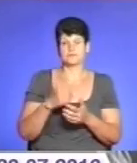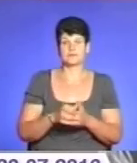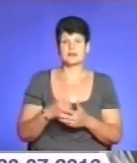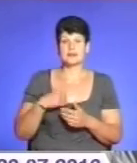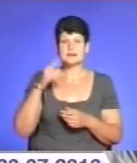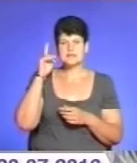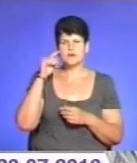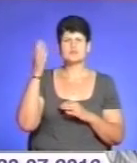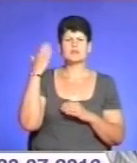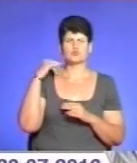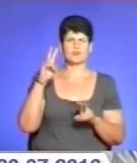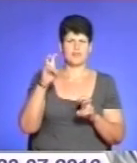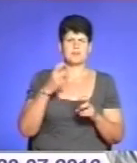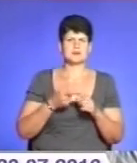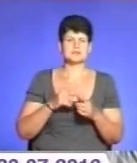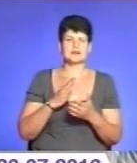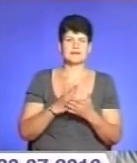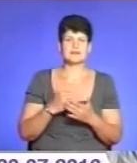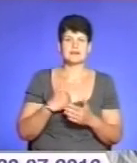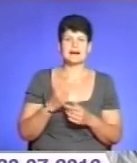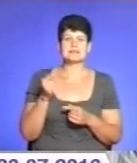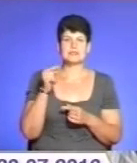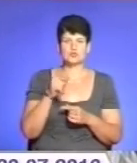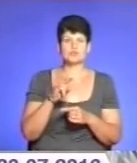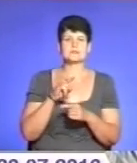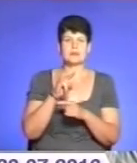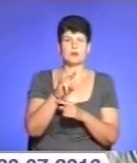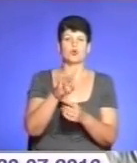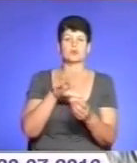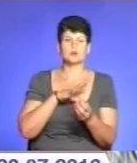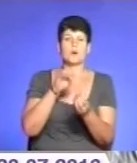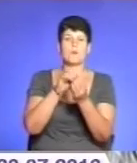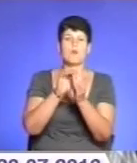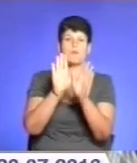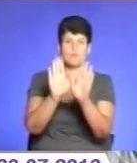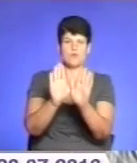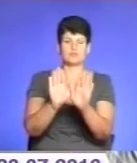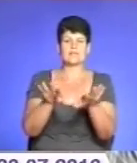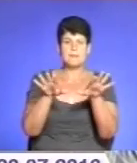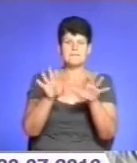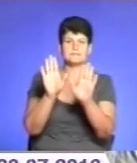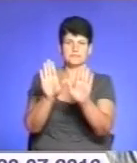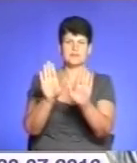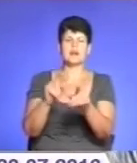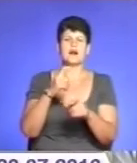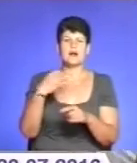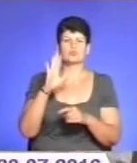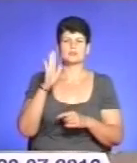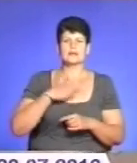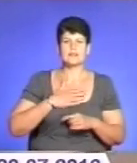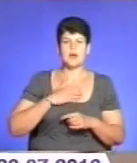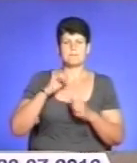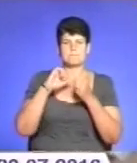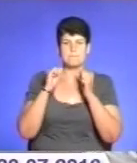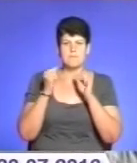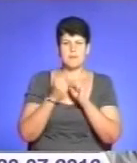давно та тема йде. Я, значить, за те, щоб той самоліт стояв. Щоб він там був на місці, хай буде нам пам'ять. Ми вже танки